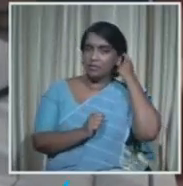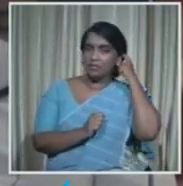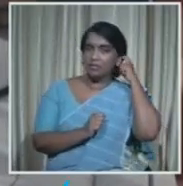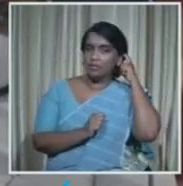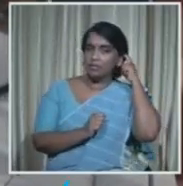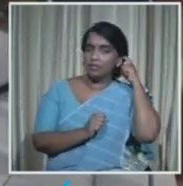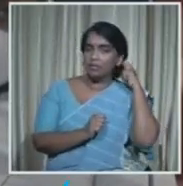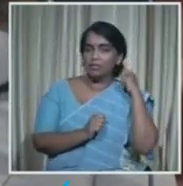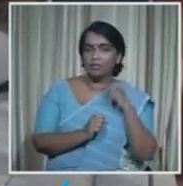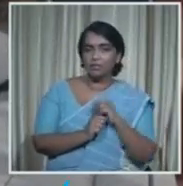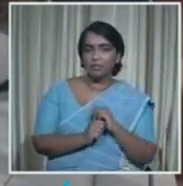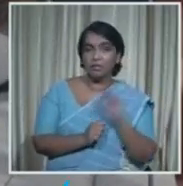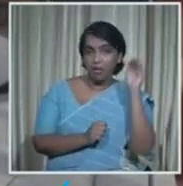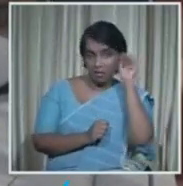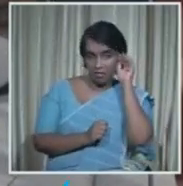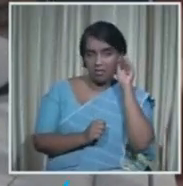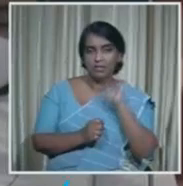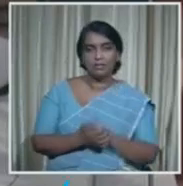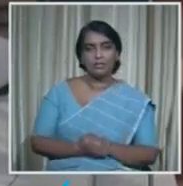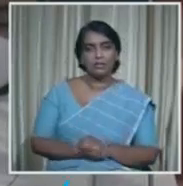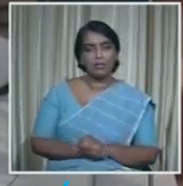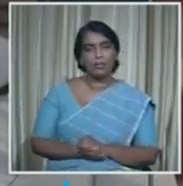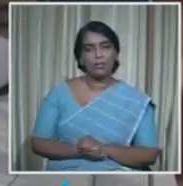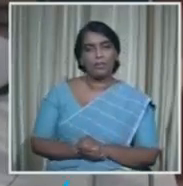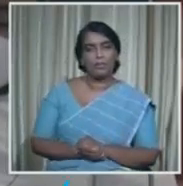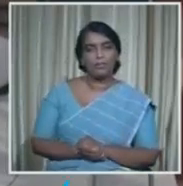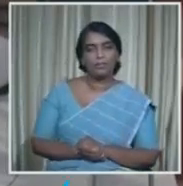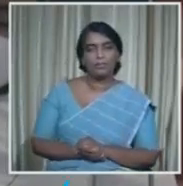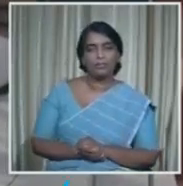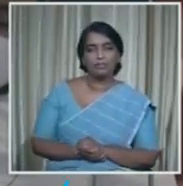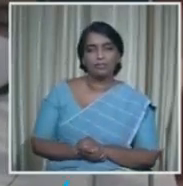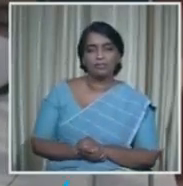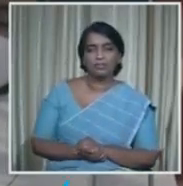game agan da oh hari